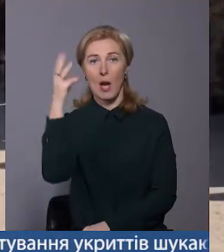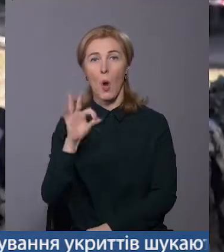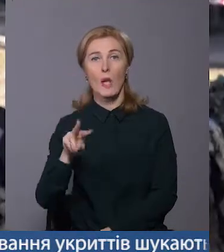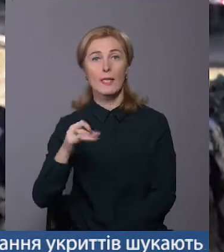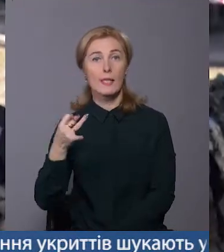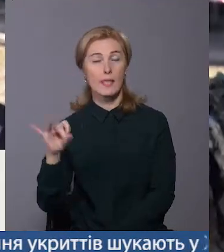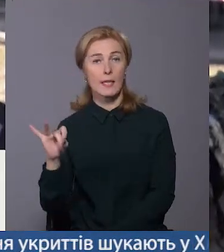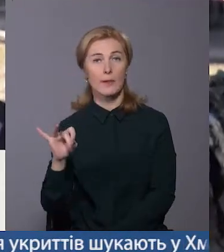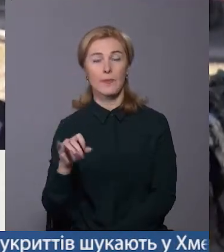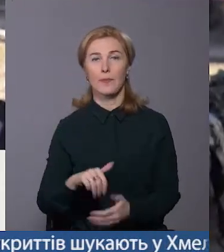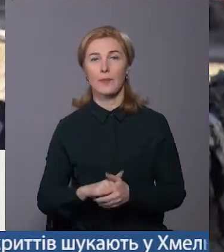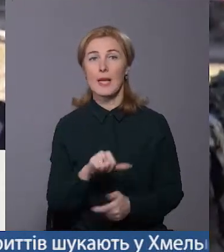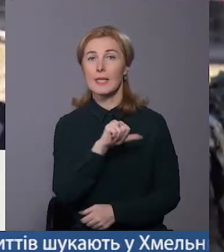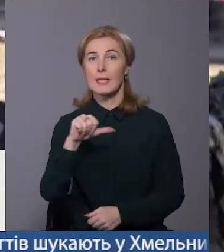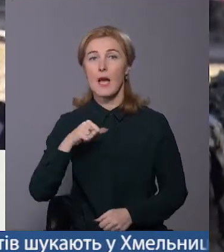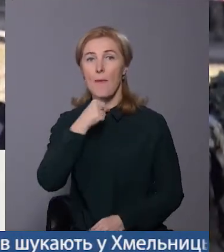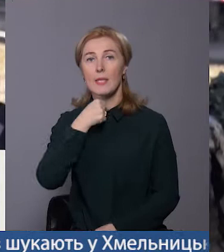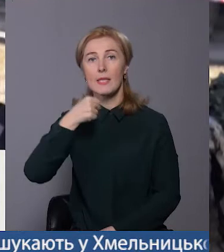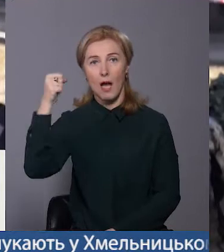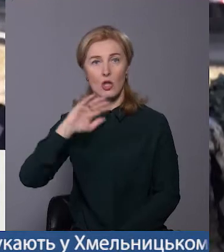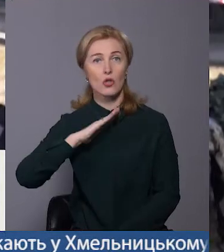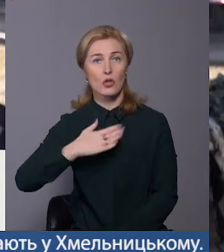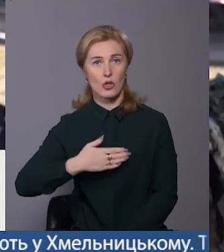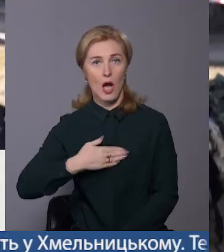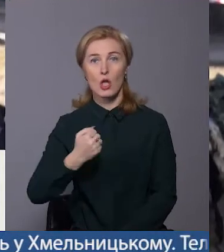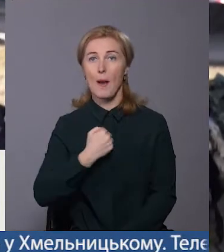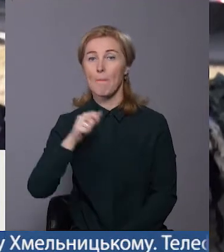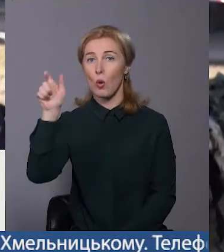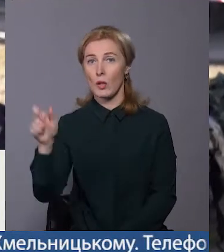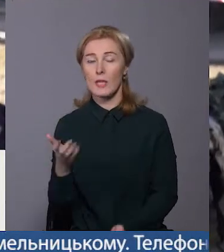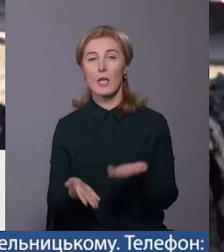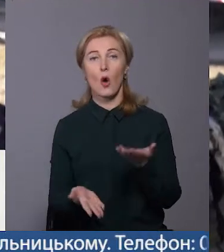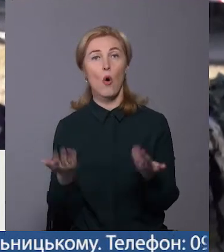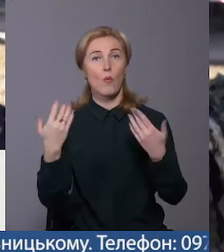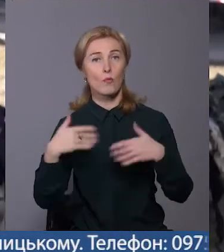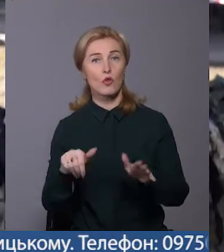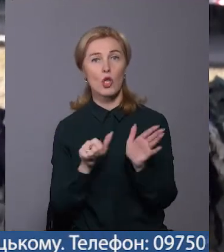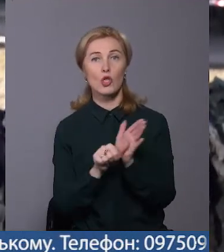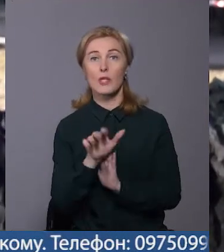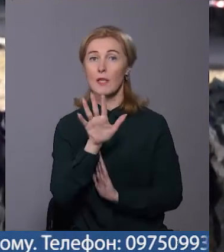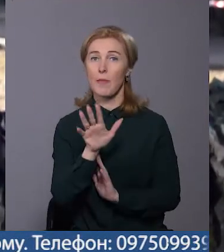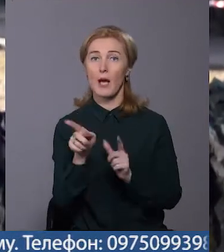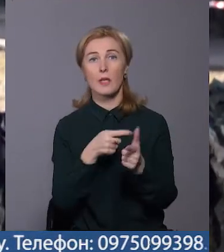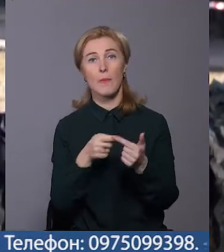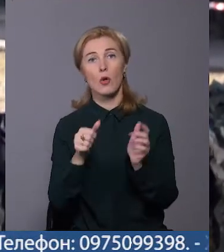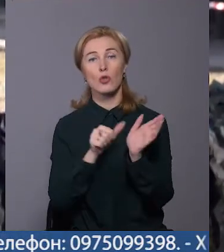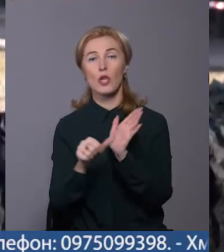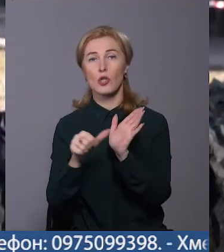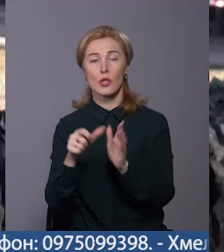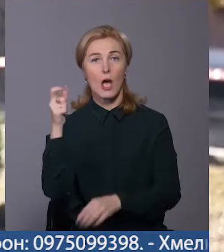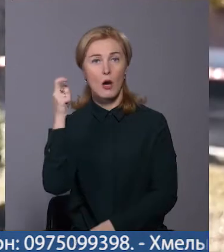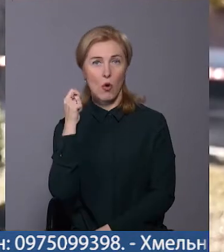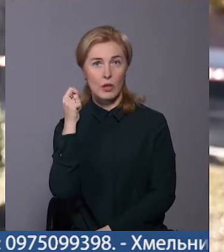Хамський. Самий старший наш боєць, якому вже 65 чи 66